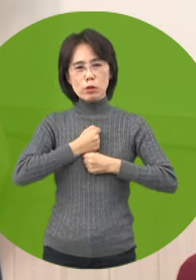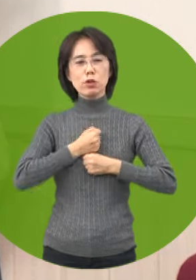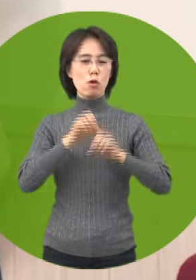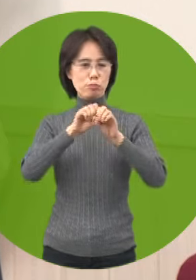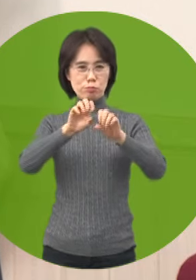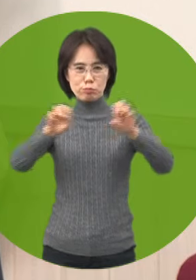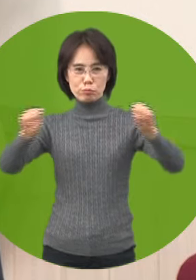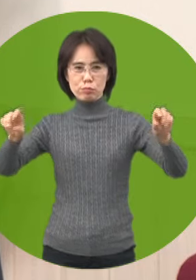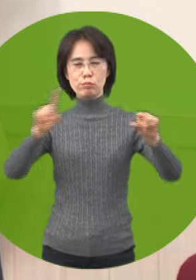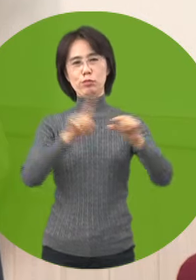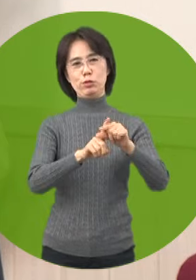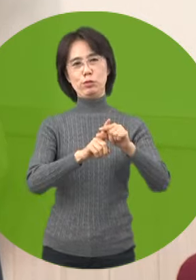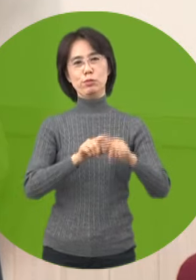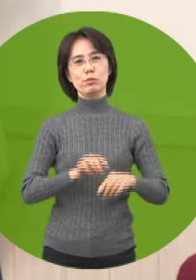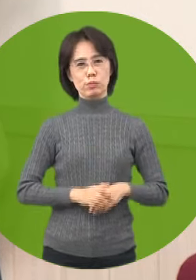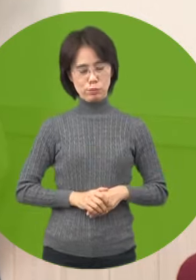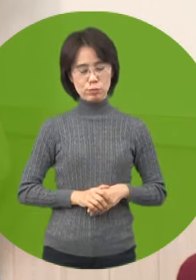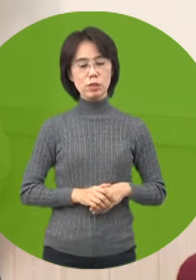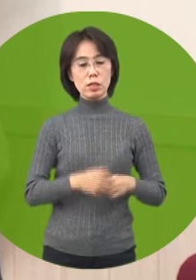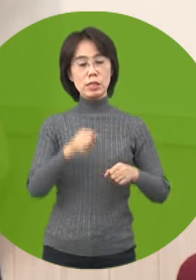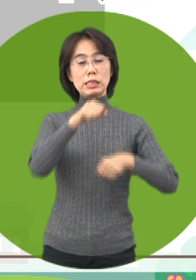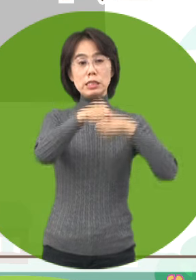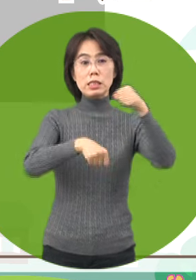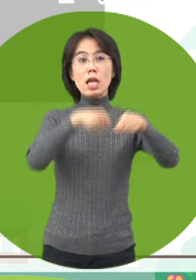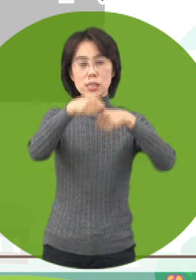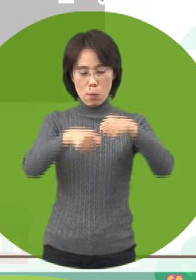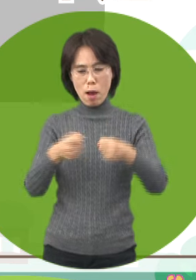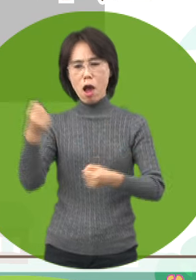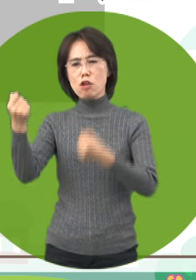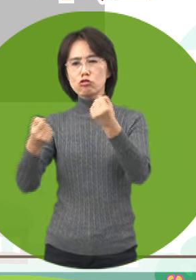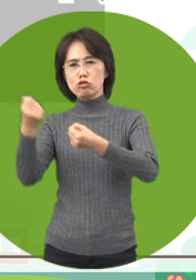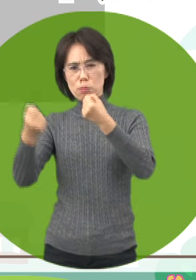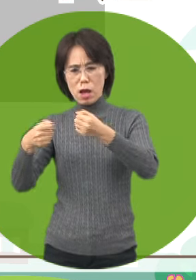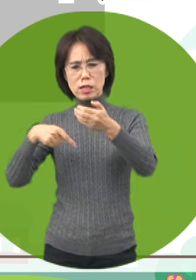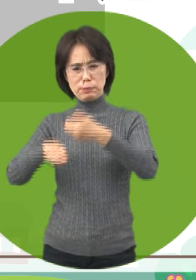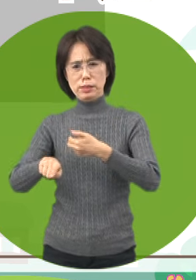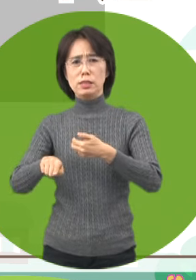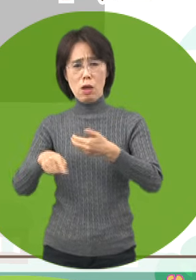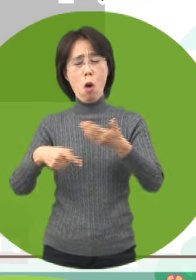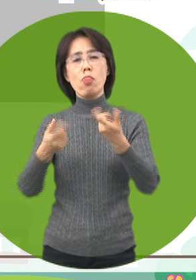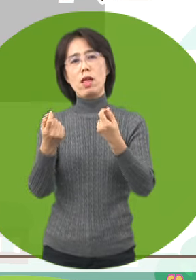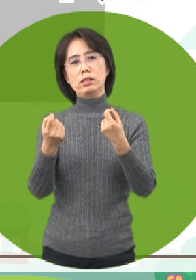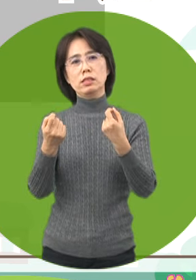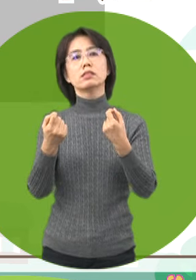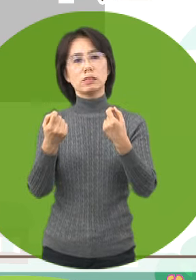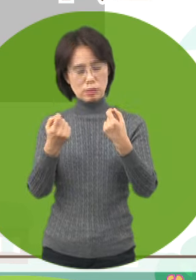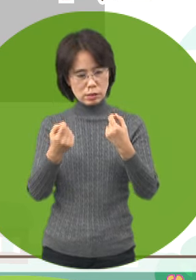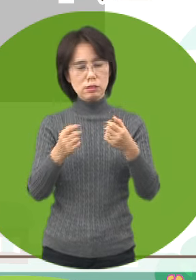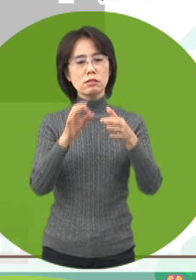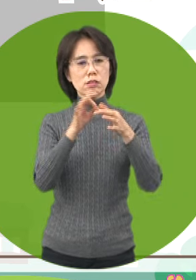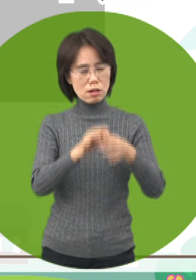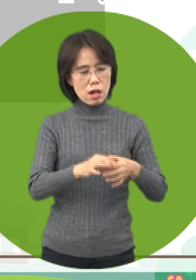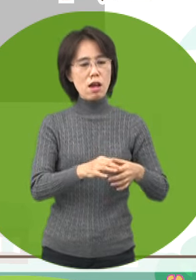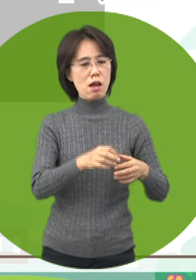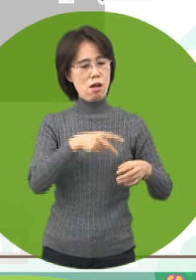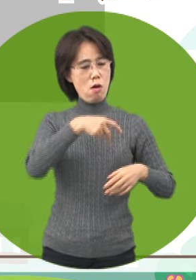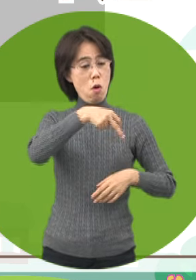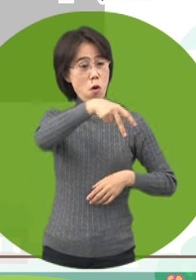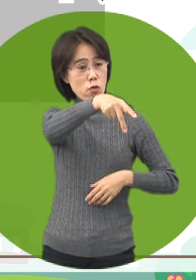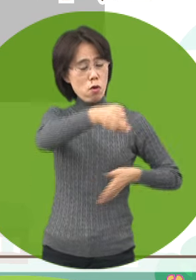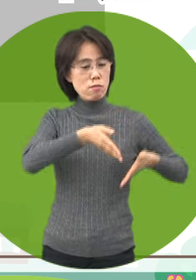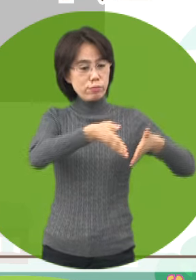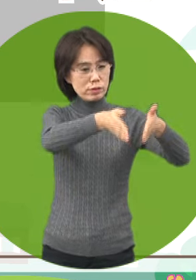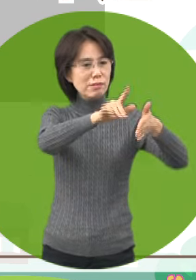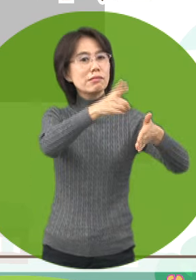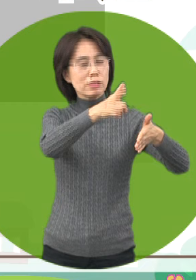車は軽車両に位置づけられる車の仲間です。ですので歩道ではなく車道通行が原則です。ただ